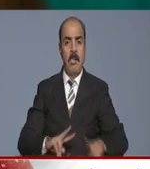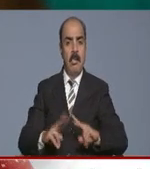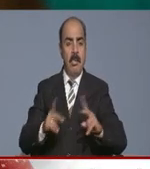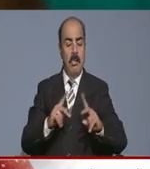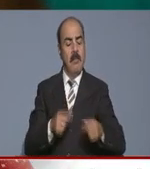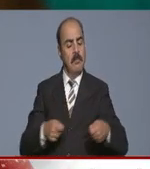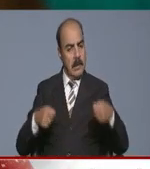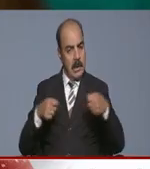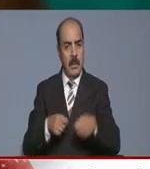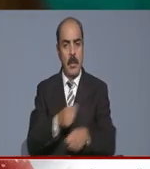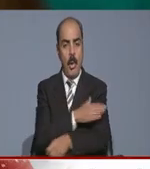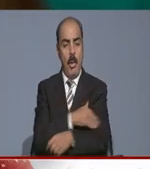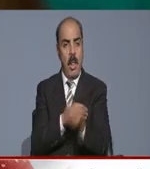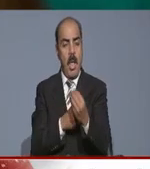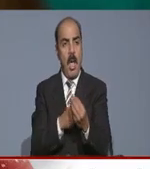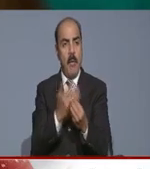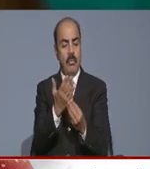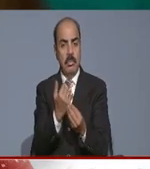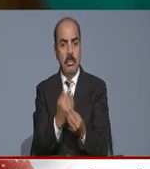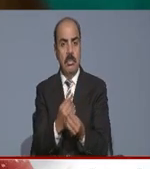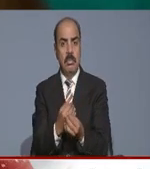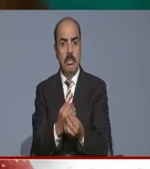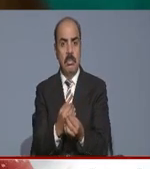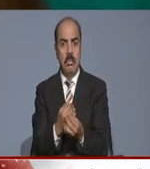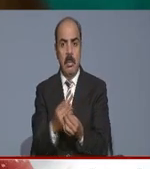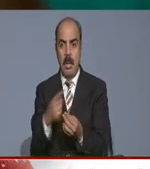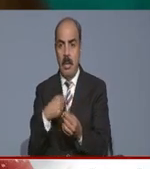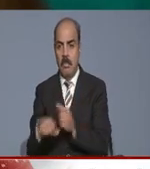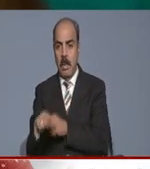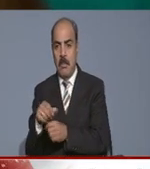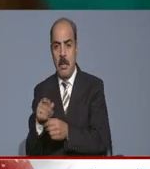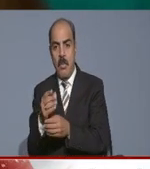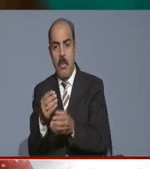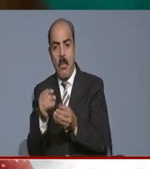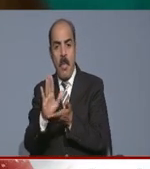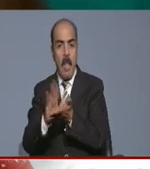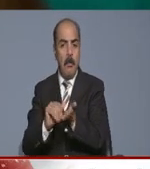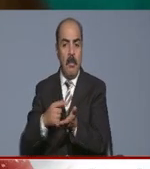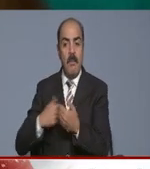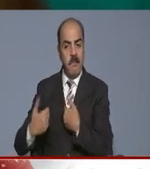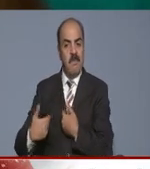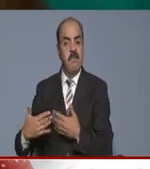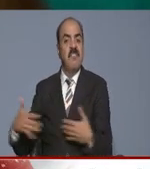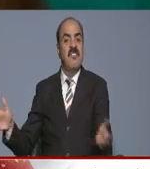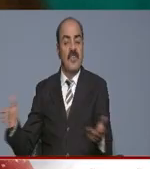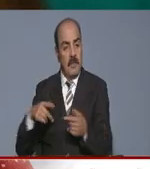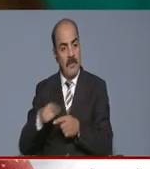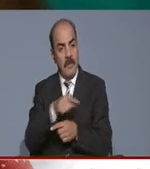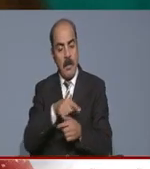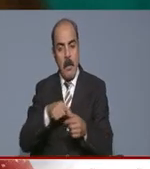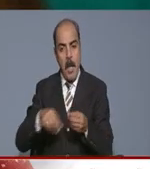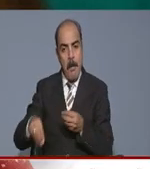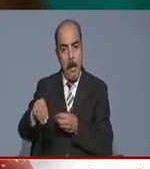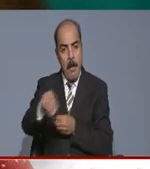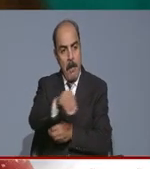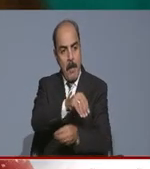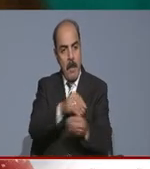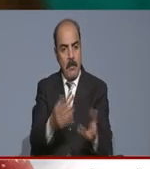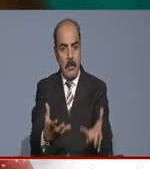مع الدول فإنها تخطيط لمسيرا من أجل الاقتصادات